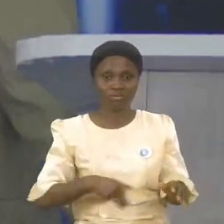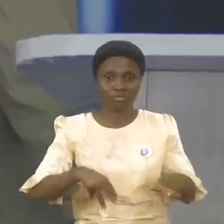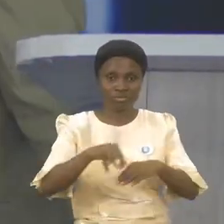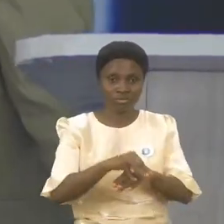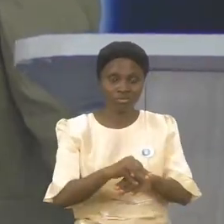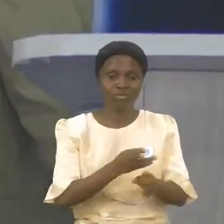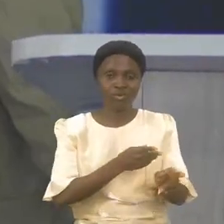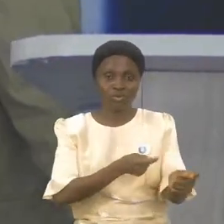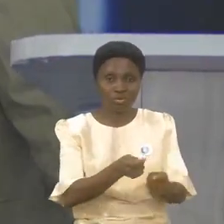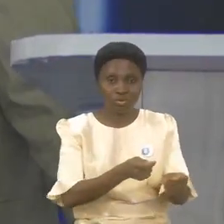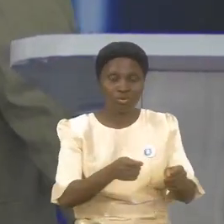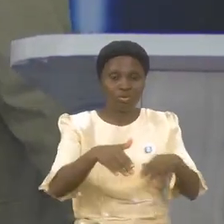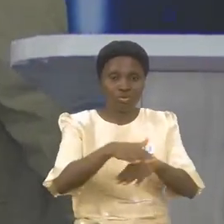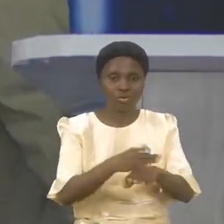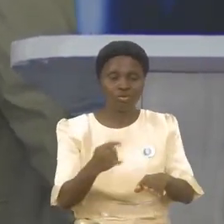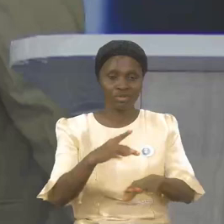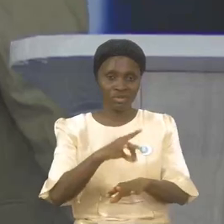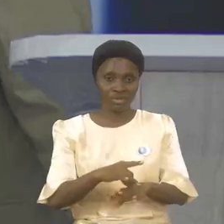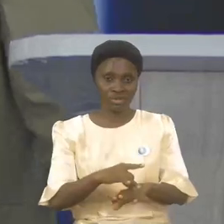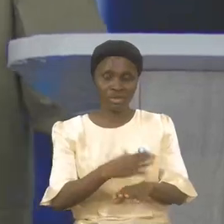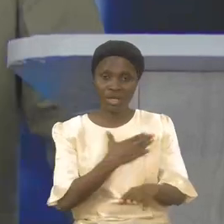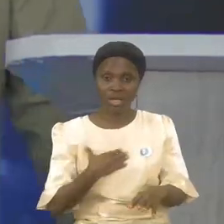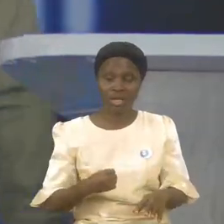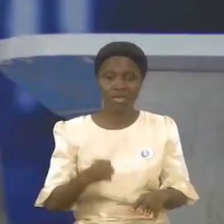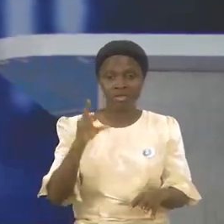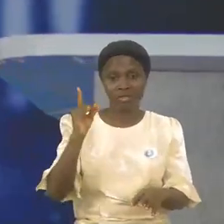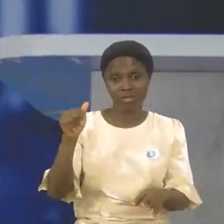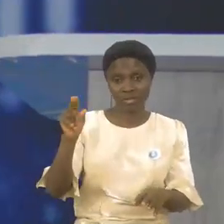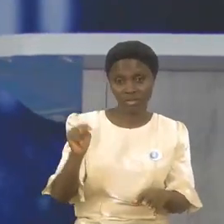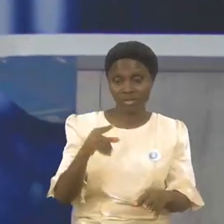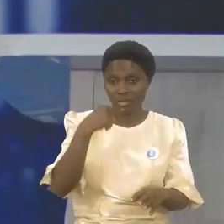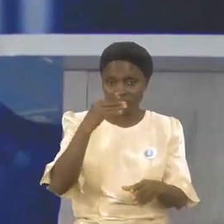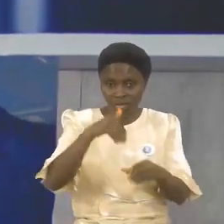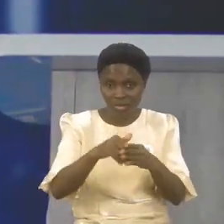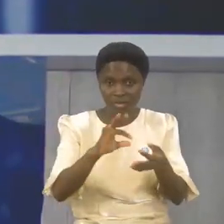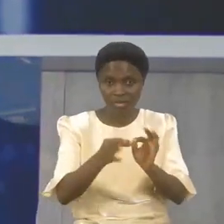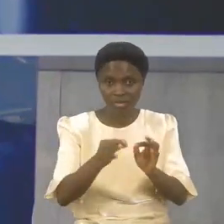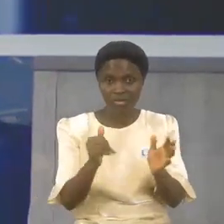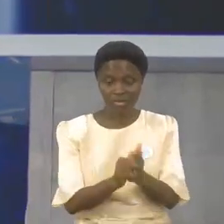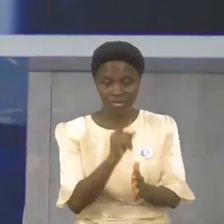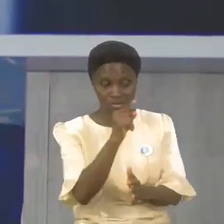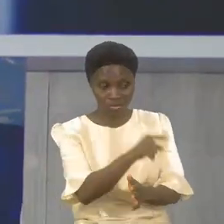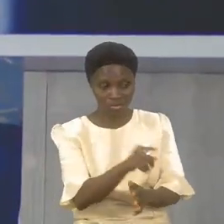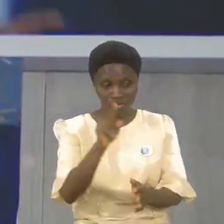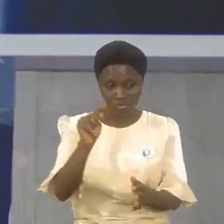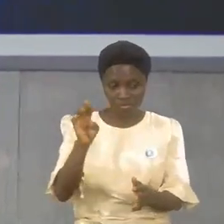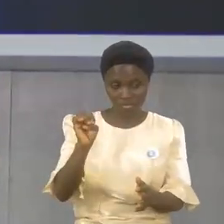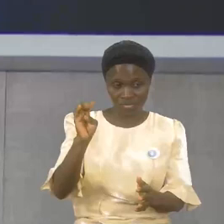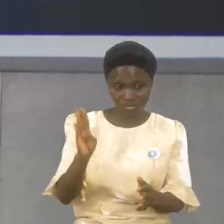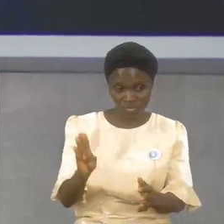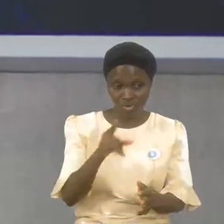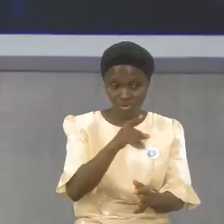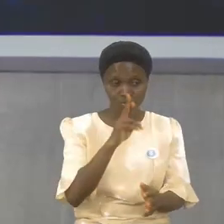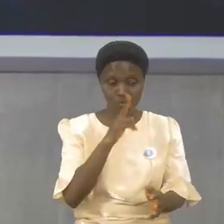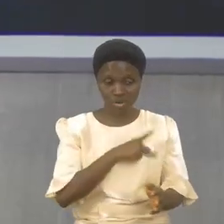l'Empire romain la pire babylonienne a régné sur toute la terre et Daniel a dit dans son